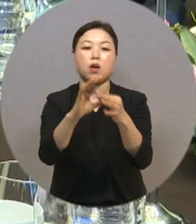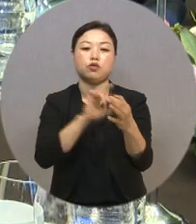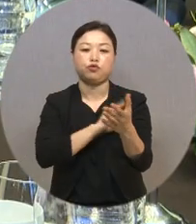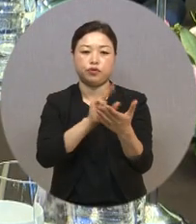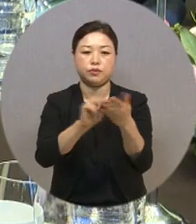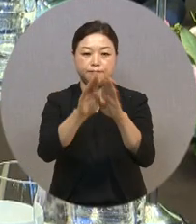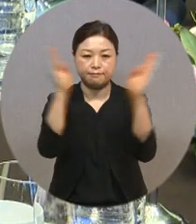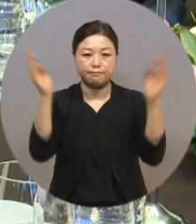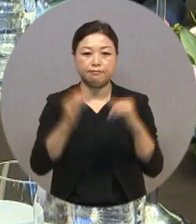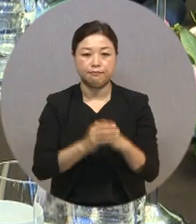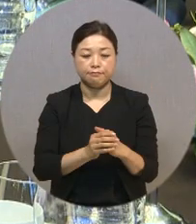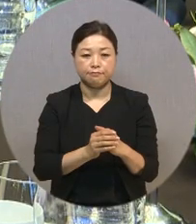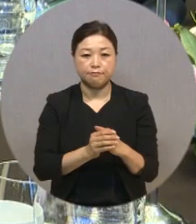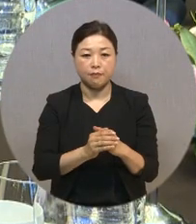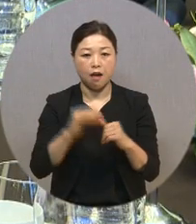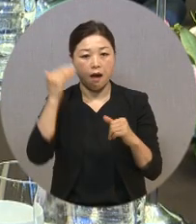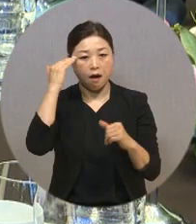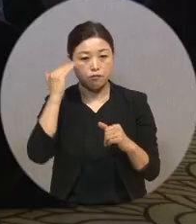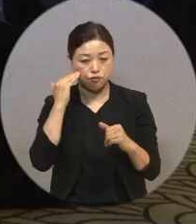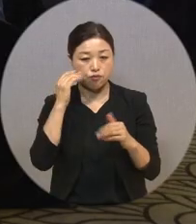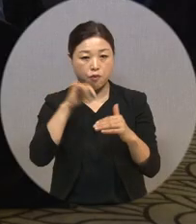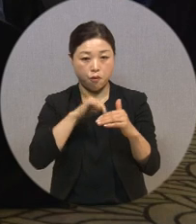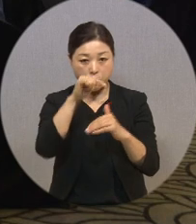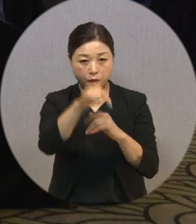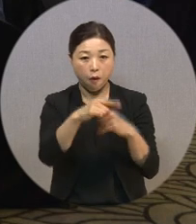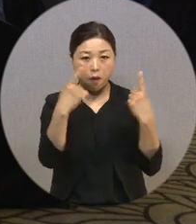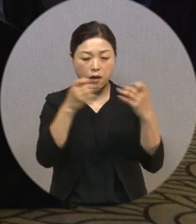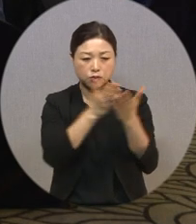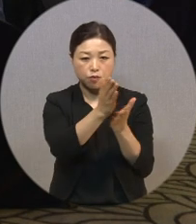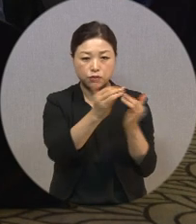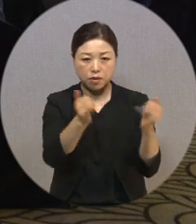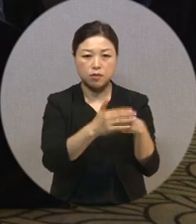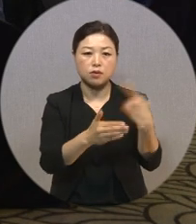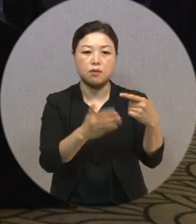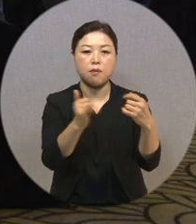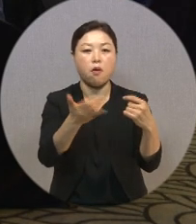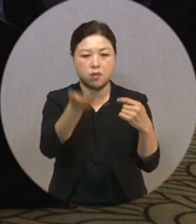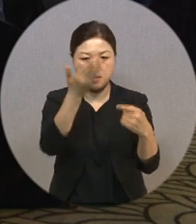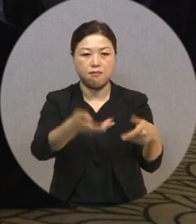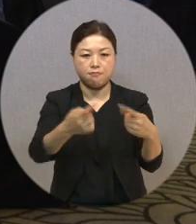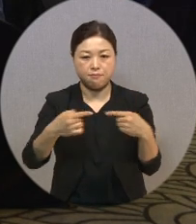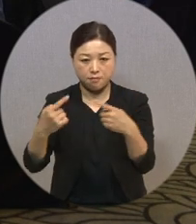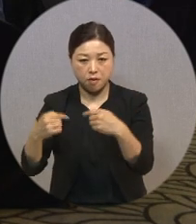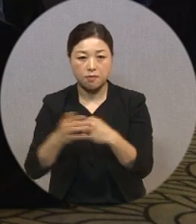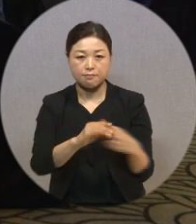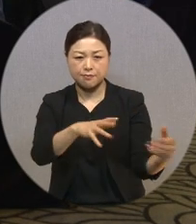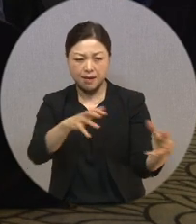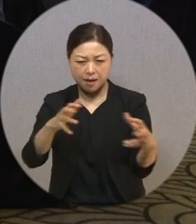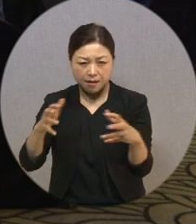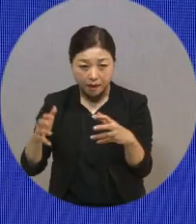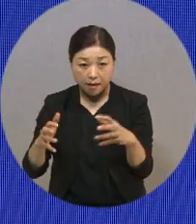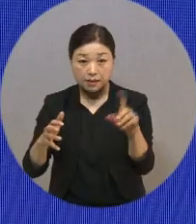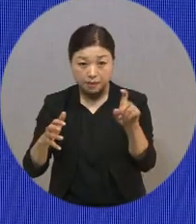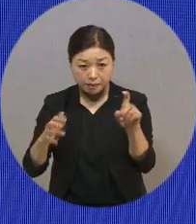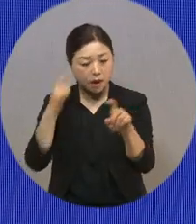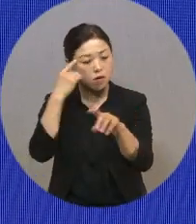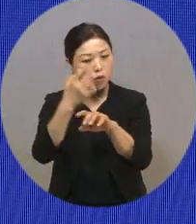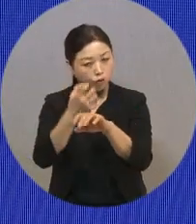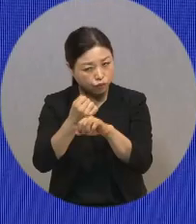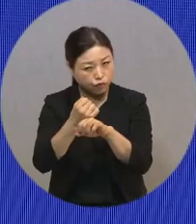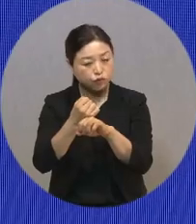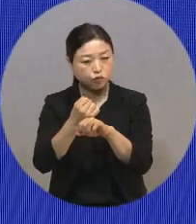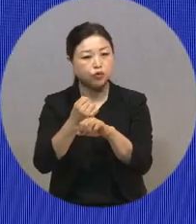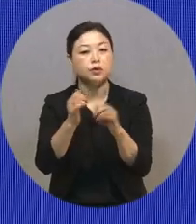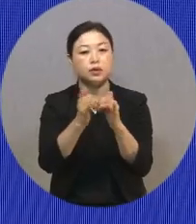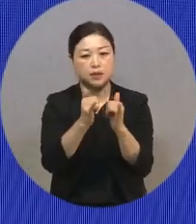학술대회에서는 국내외 관광 분야 전문가 등 천여 명이 참석한 가운데 10여 개국 관광 연구자가 최근 관광